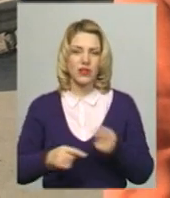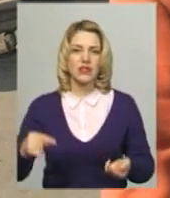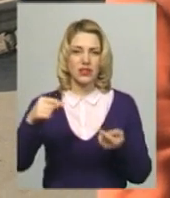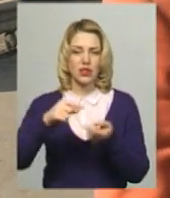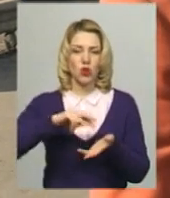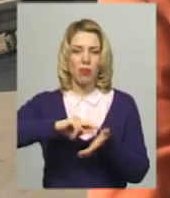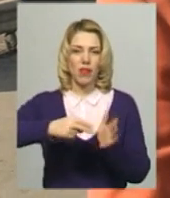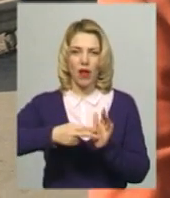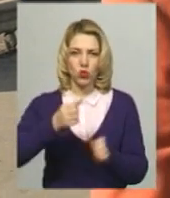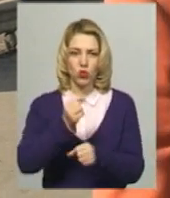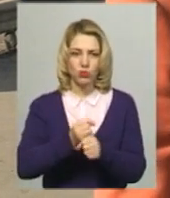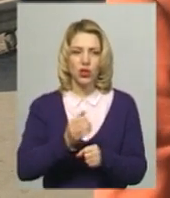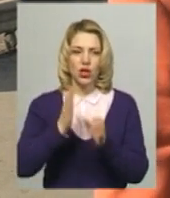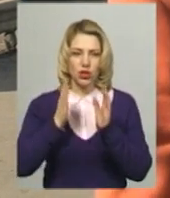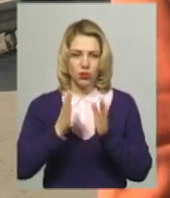робіт, і